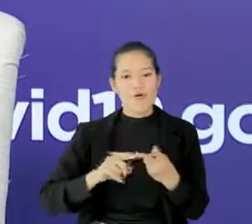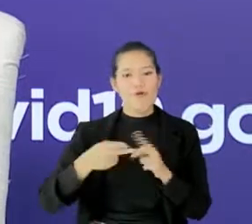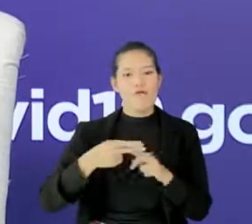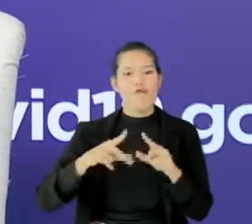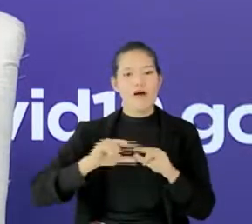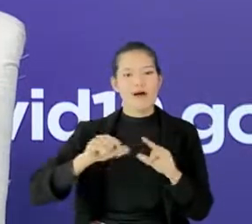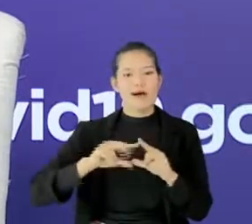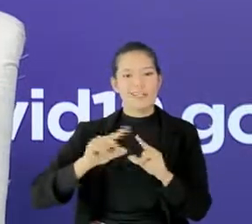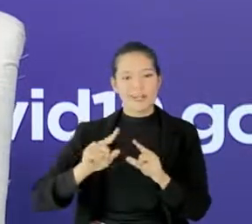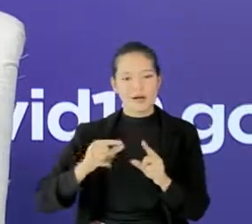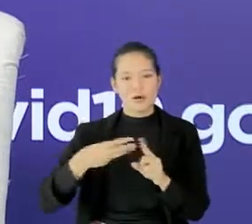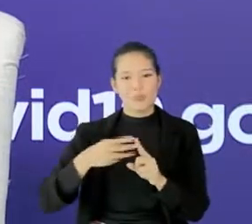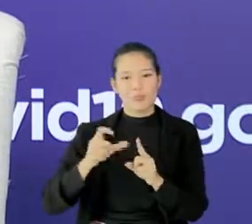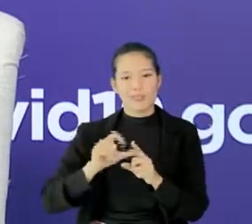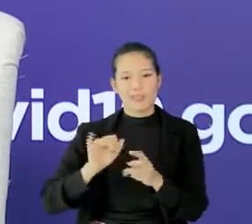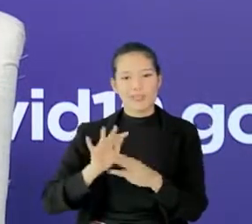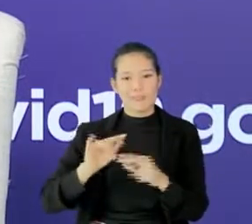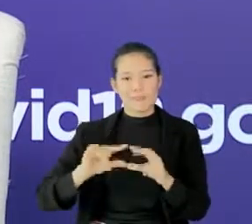salah seorang